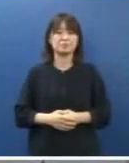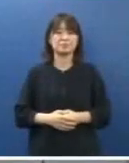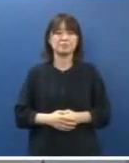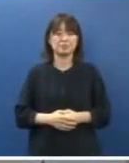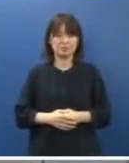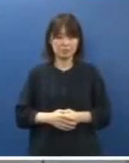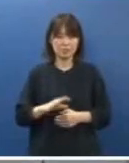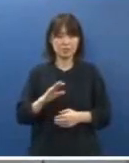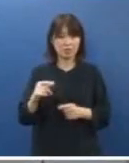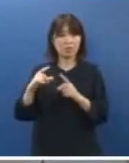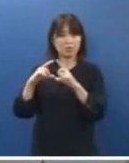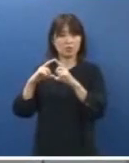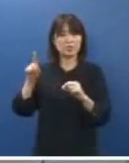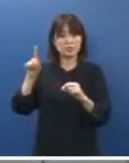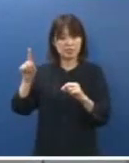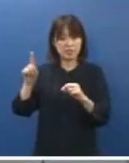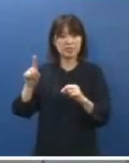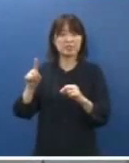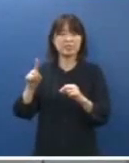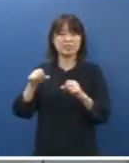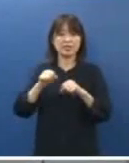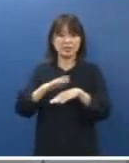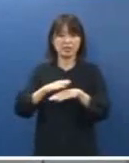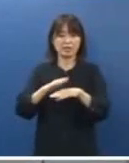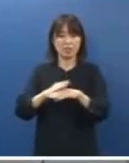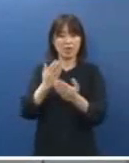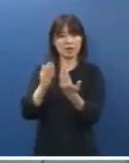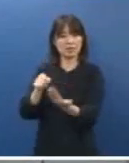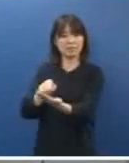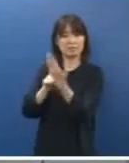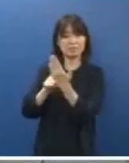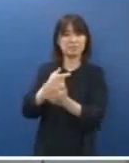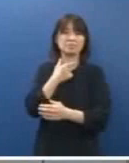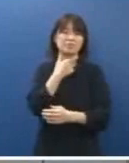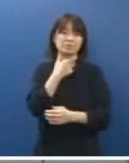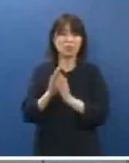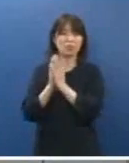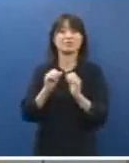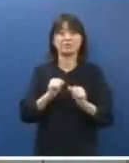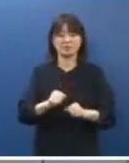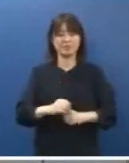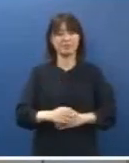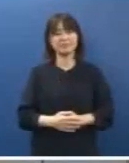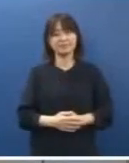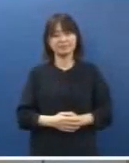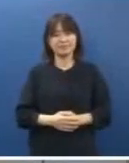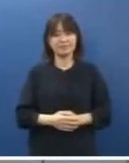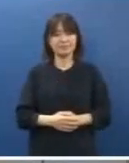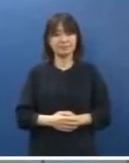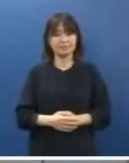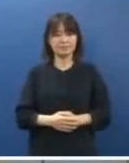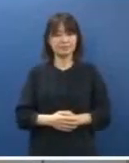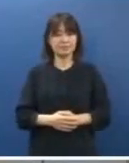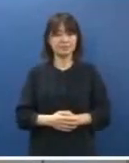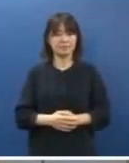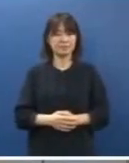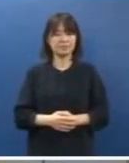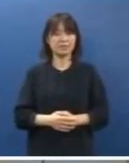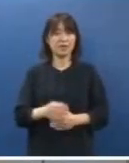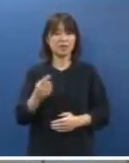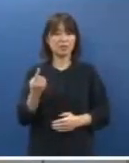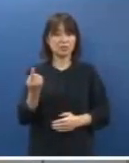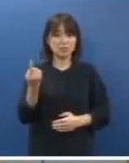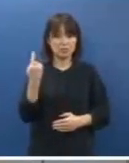政府の方にも明らかにしていただきたいというふうにお願いをしているところでございます。それから昨日